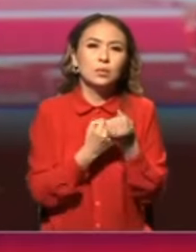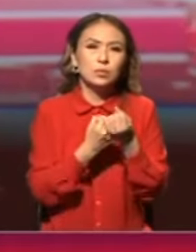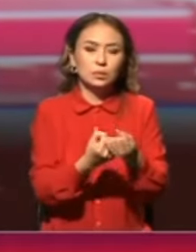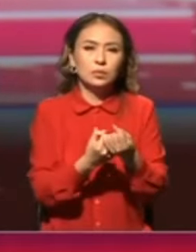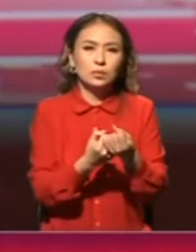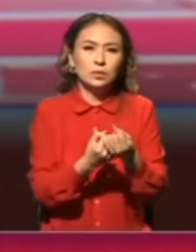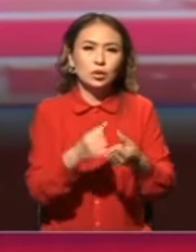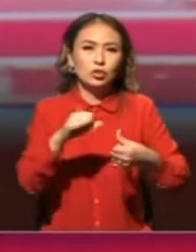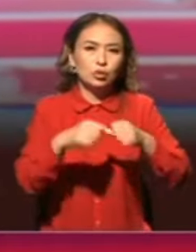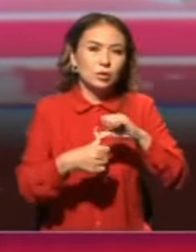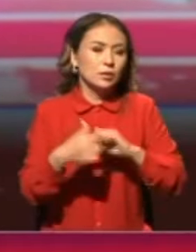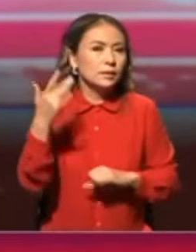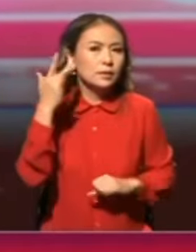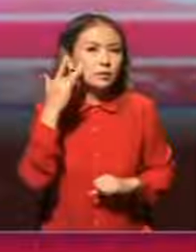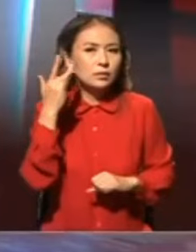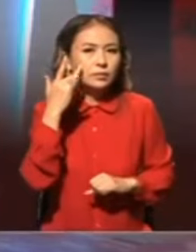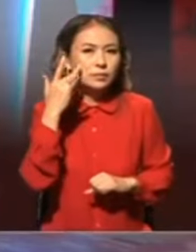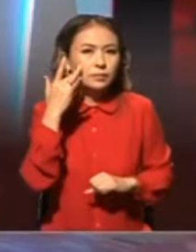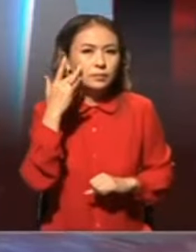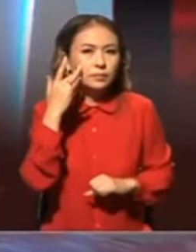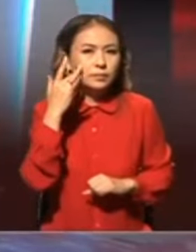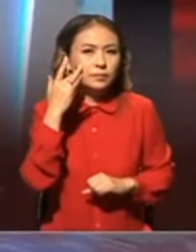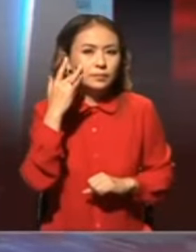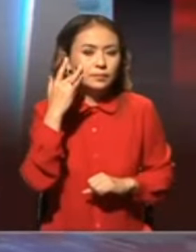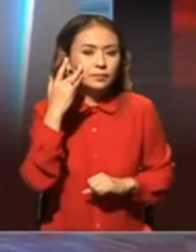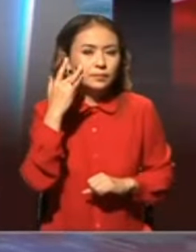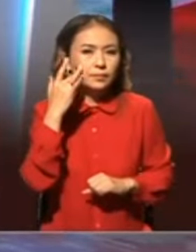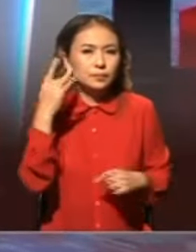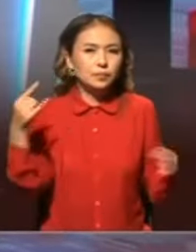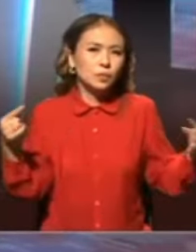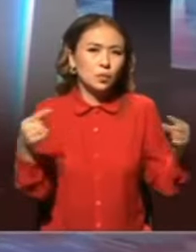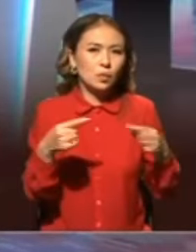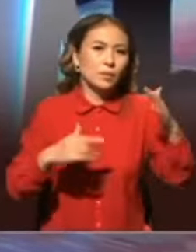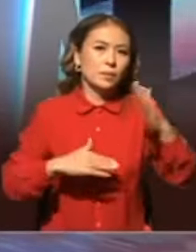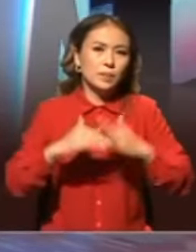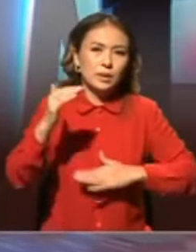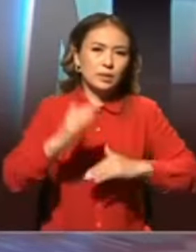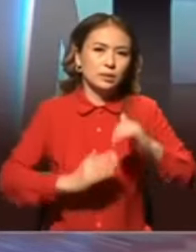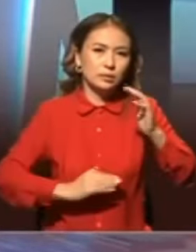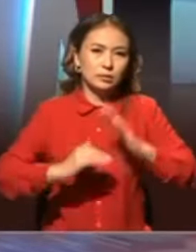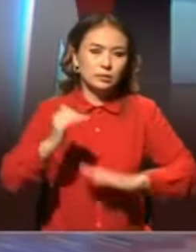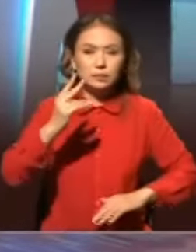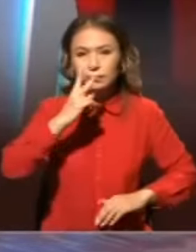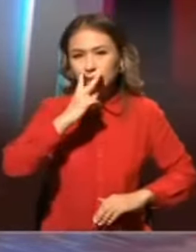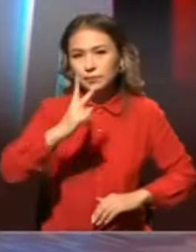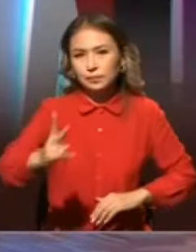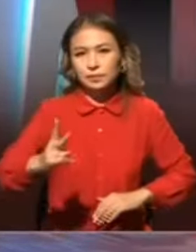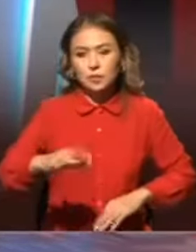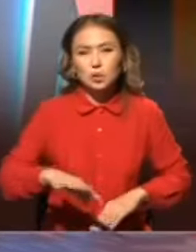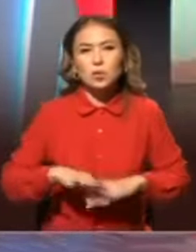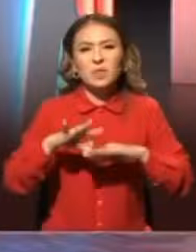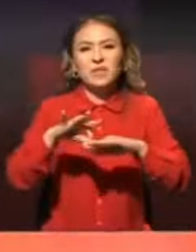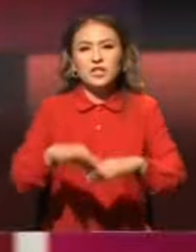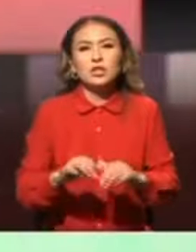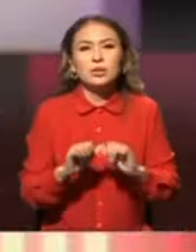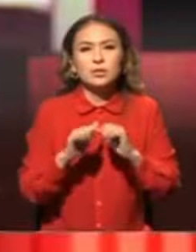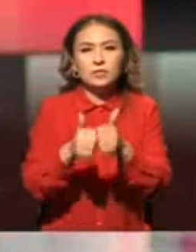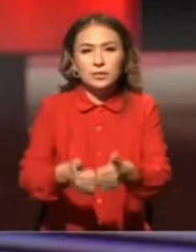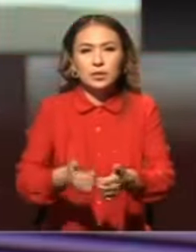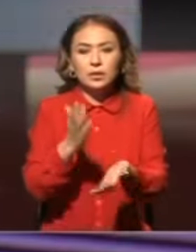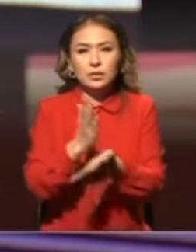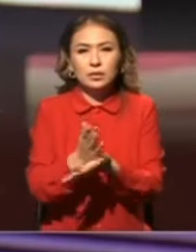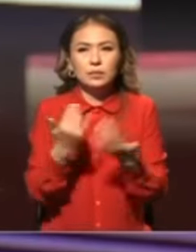яғни тұрақты түрде оларға нақты практикалық жүзде мынаны жаңағы қарап, олар сопровождение деп айтамыз. Ары